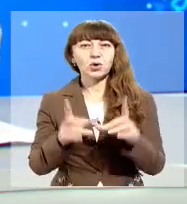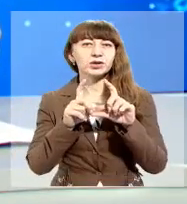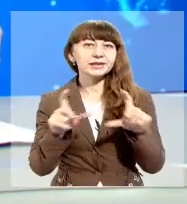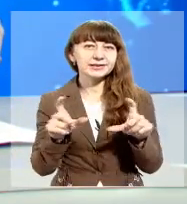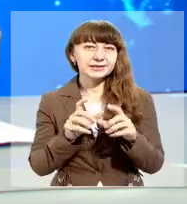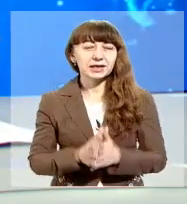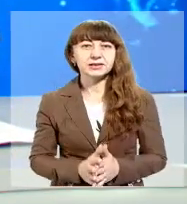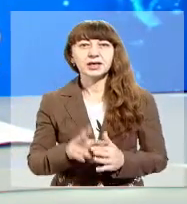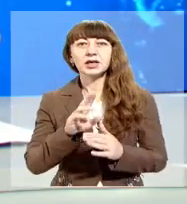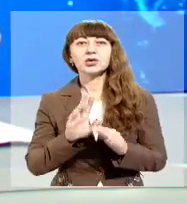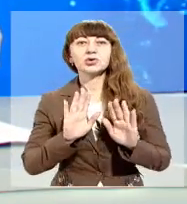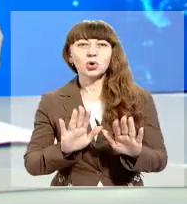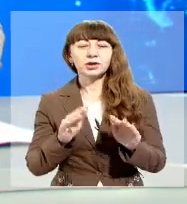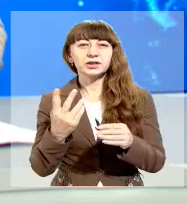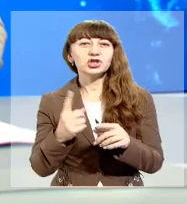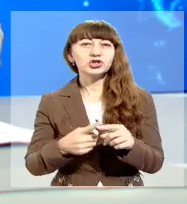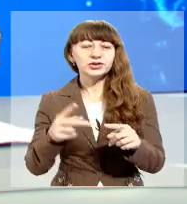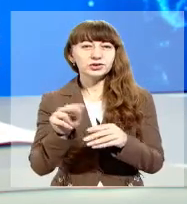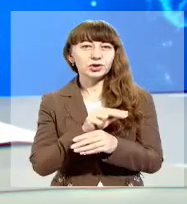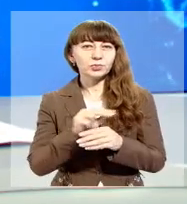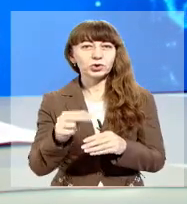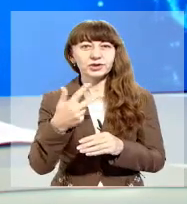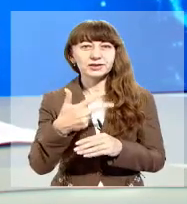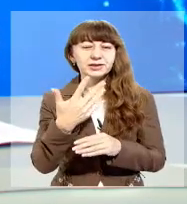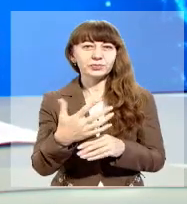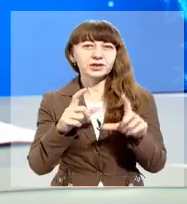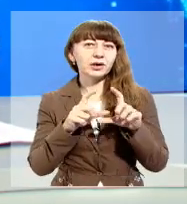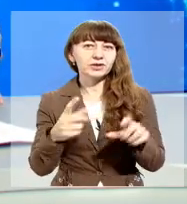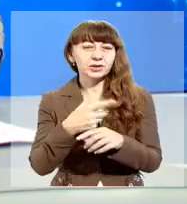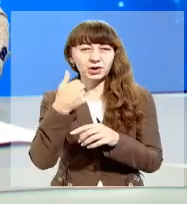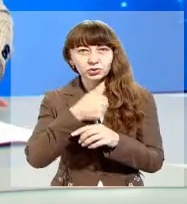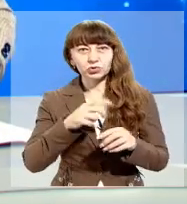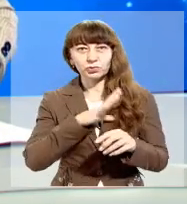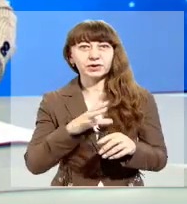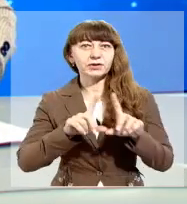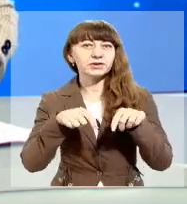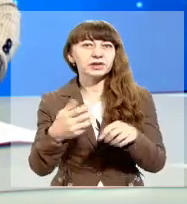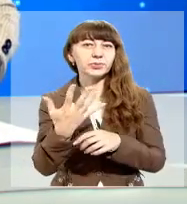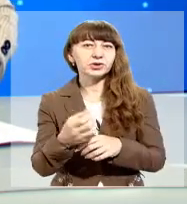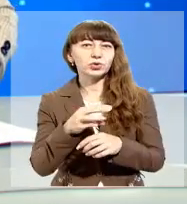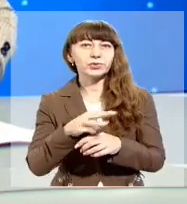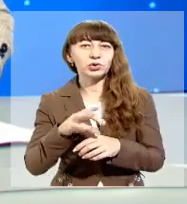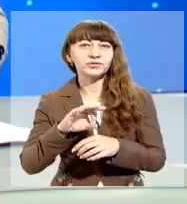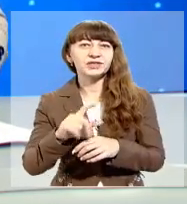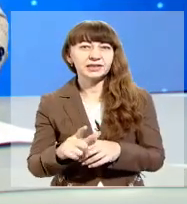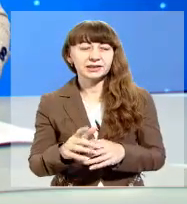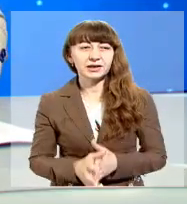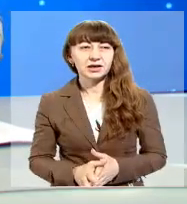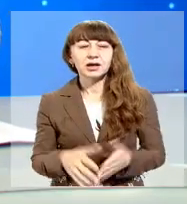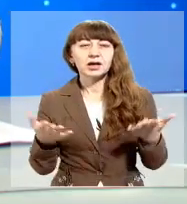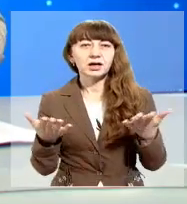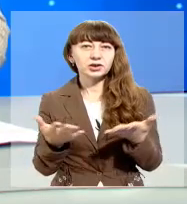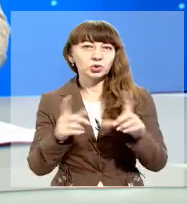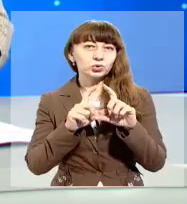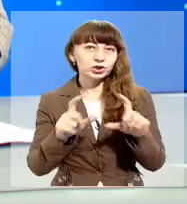организаций. ТАТ только на текущие ремонты 35 объектов в этом году выделено более 500 миллионов тенге. О том,